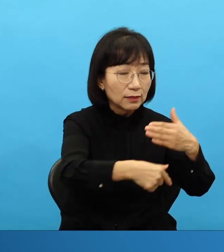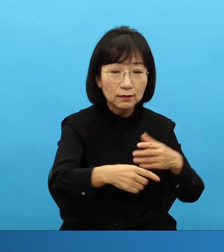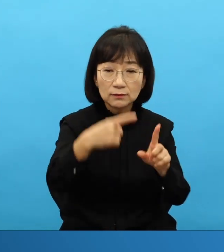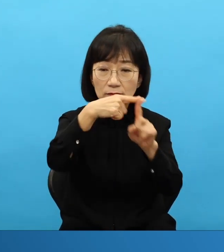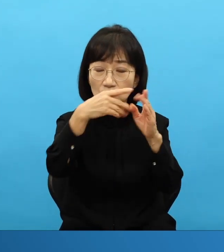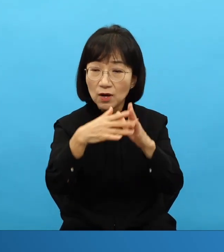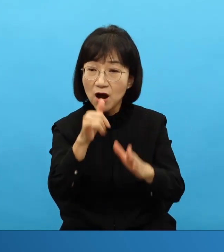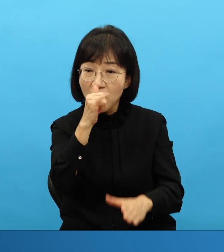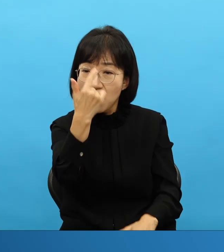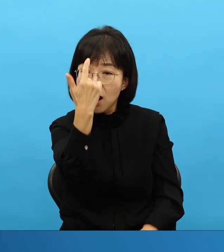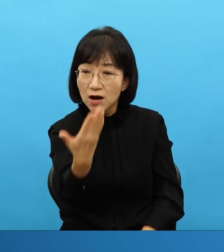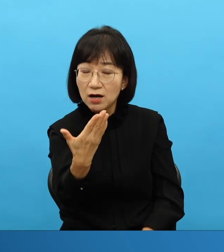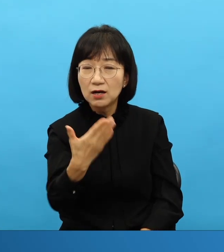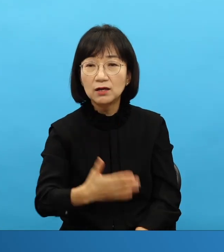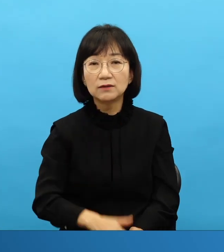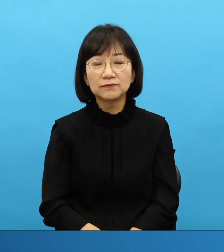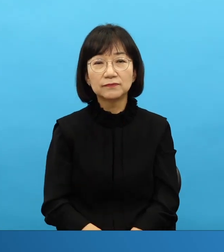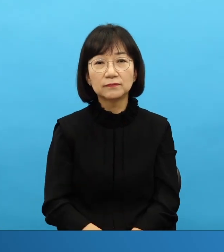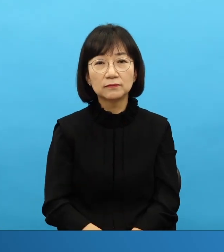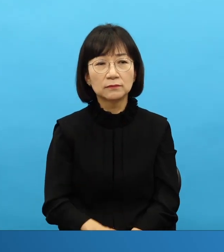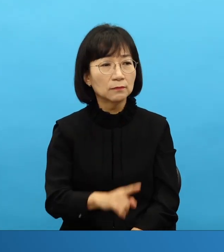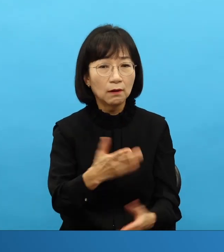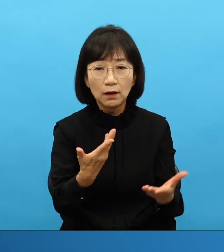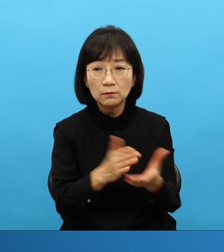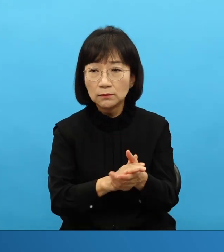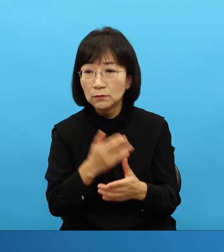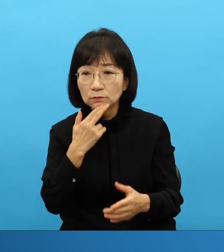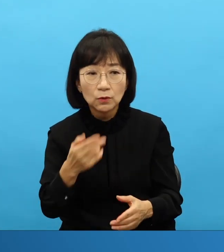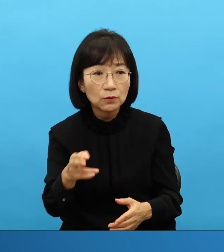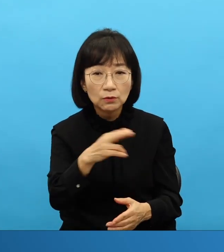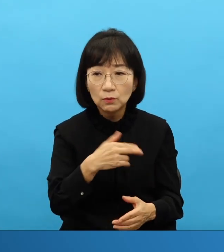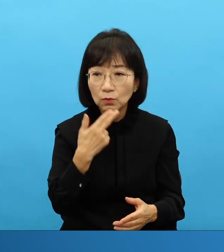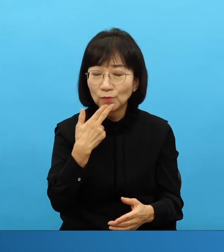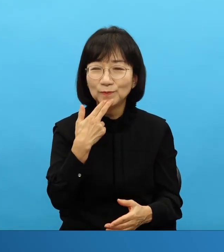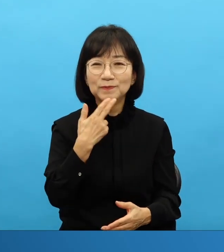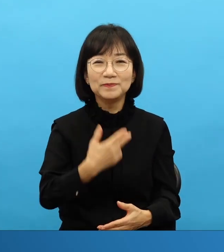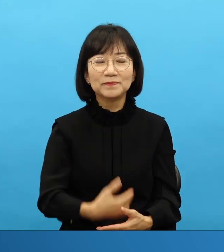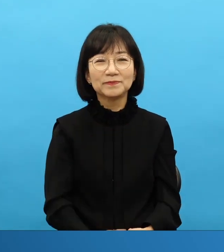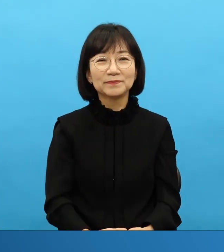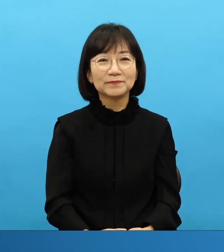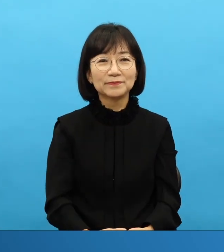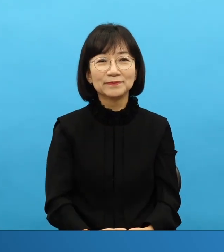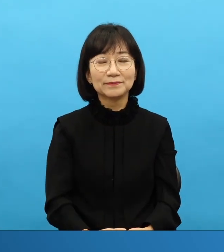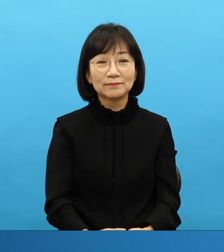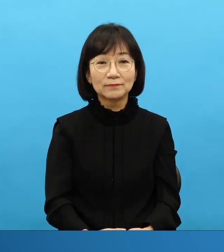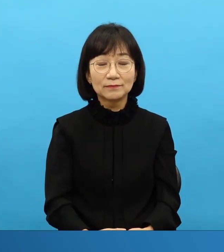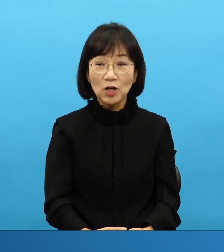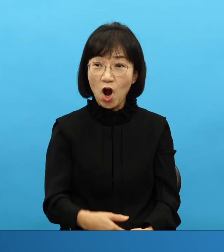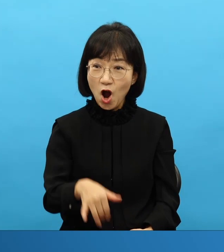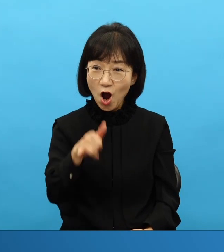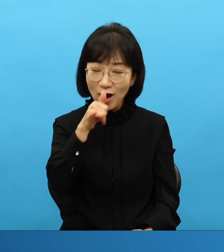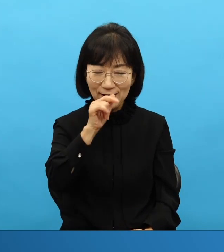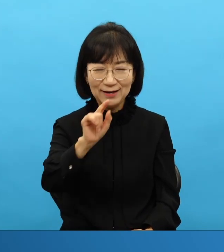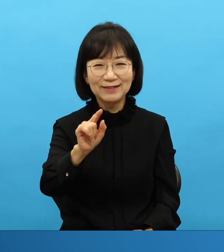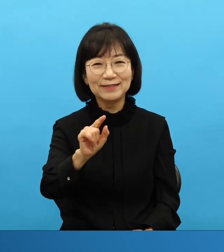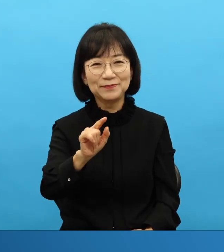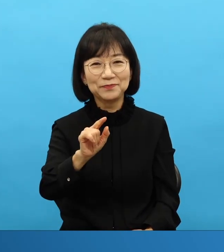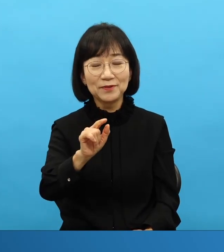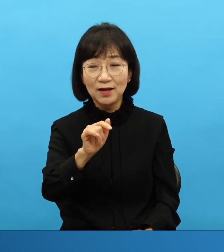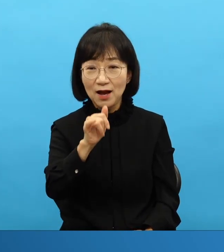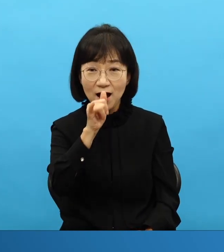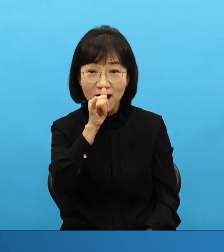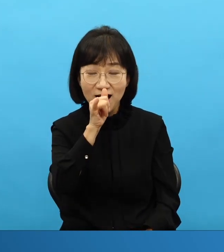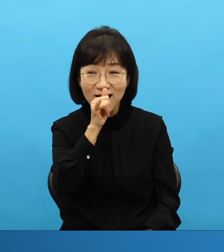吗？ 아멘 왜 안 하십니까? 为什么没有人说阿门呢？ 있잖아요. 有啊， 없는 게 아니라